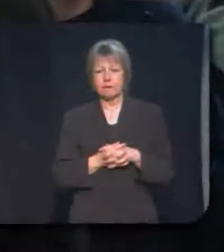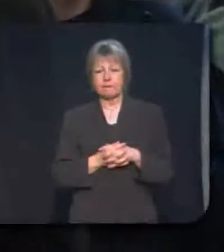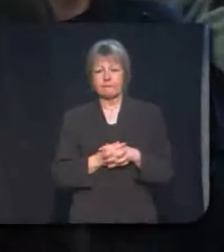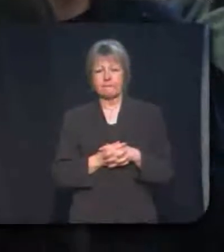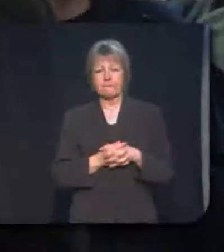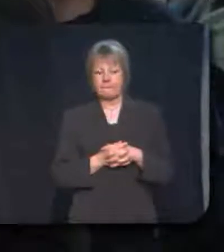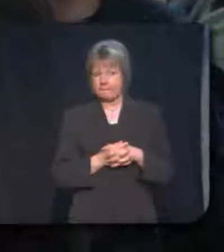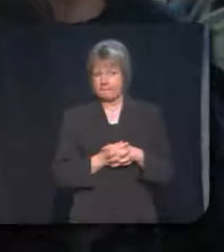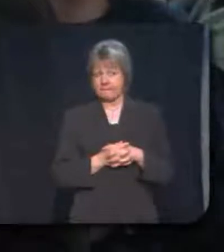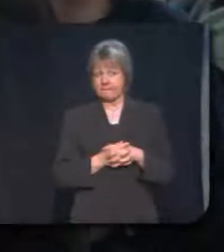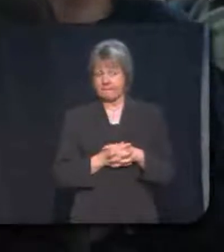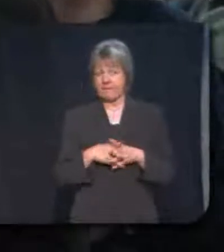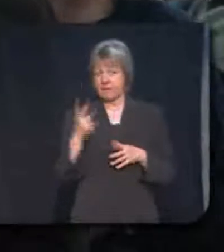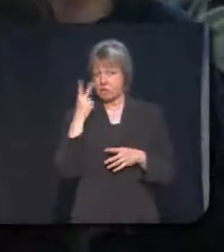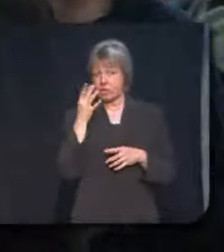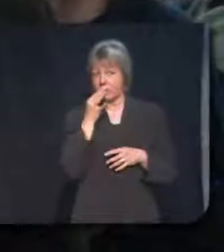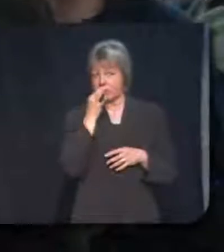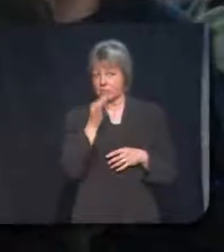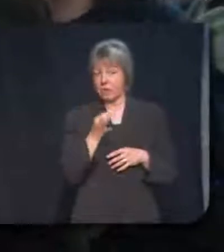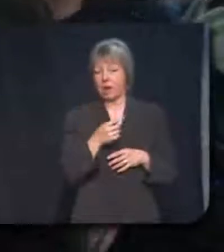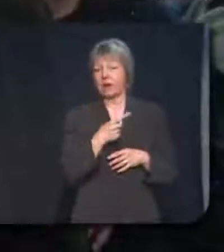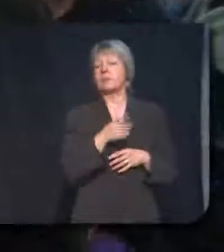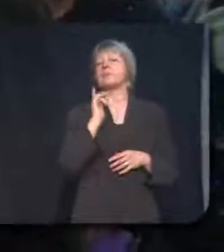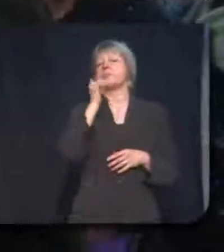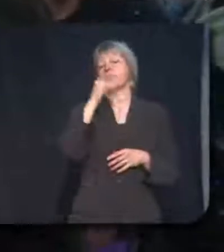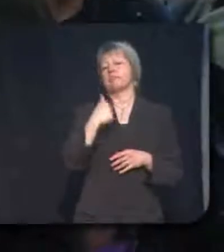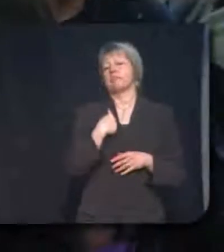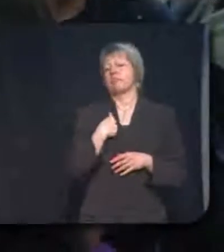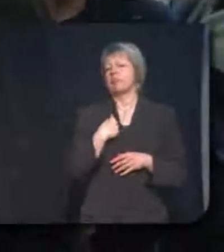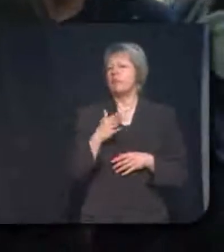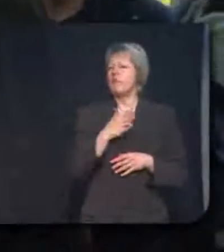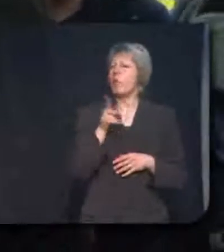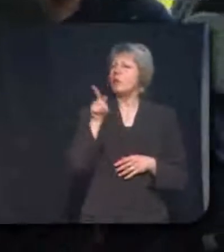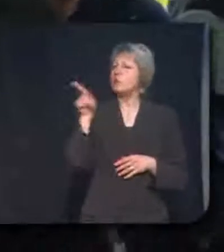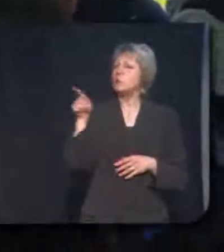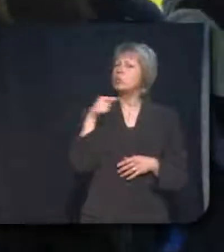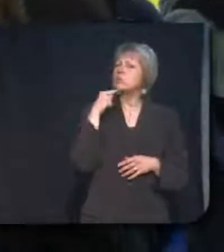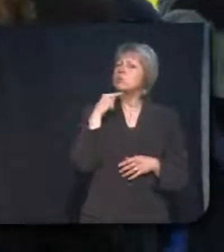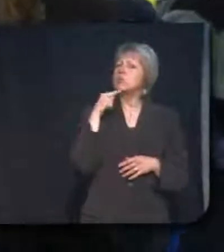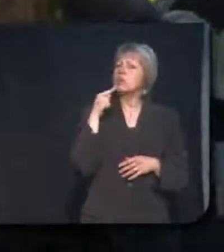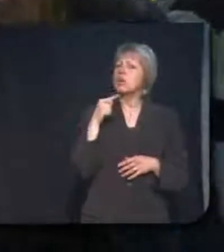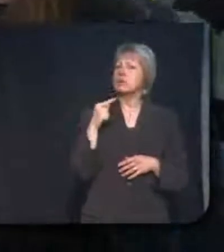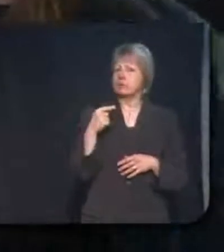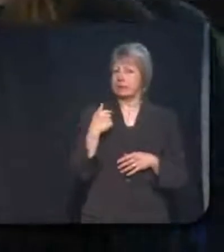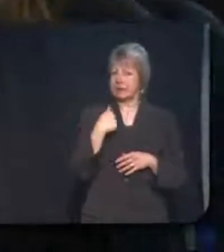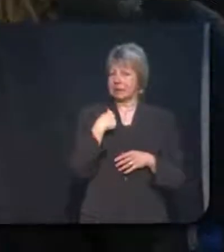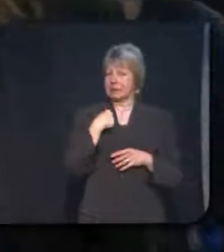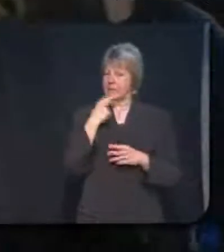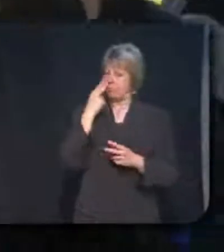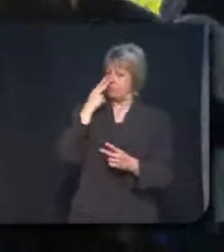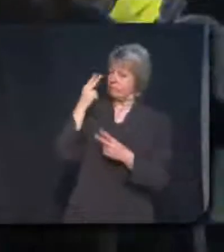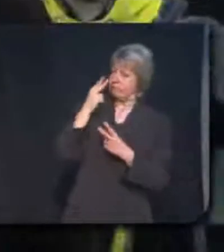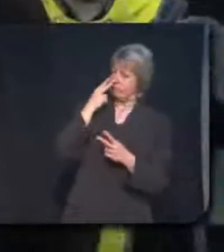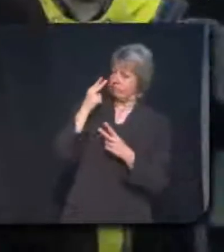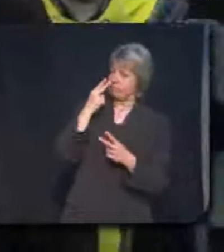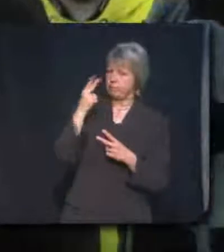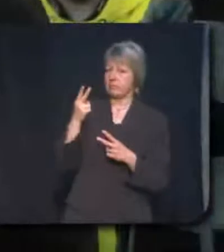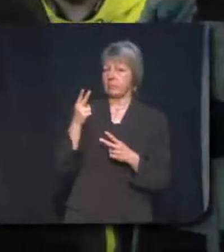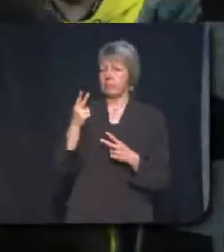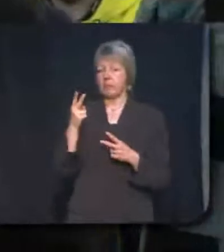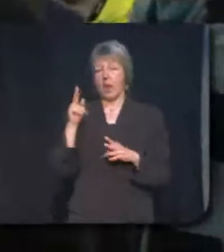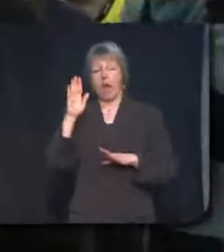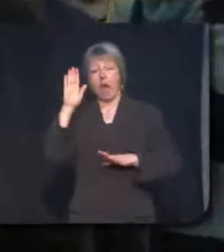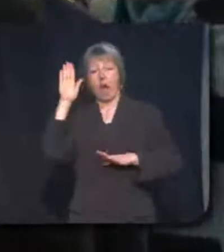Verständnisfrage ja du hattest vorhin gesagt wenn ich glaube dass eine abgeschlossene